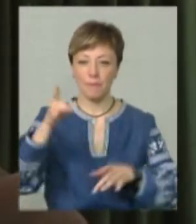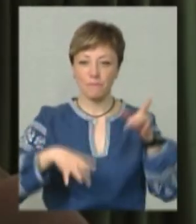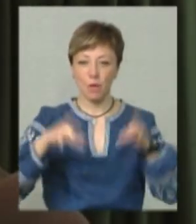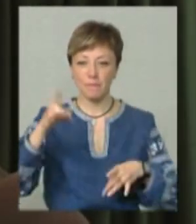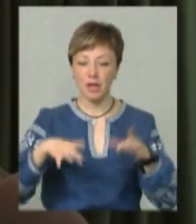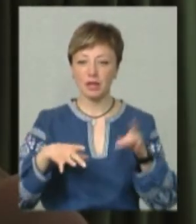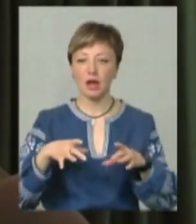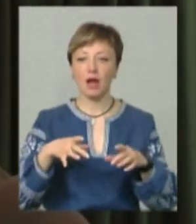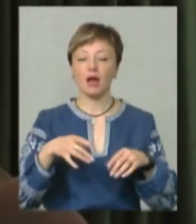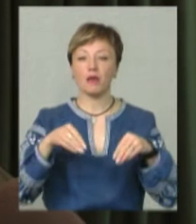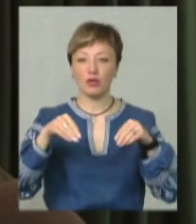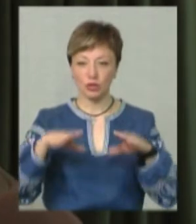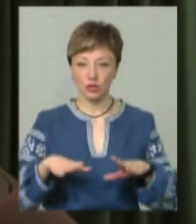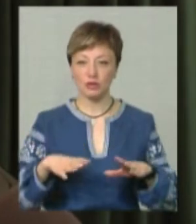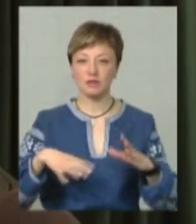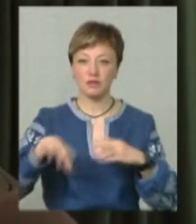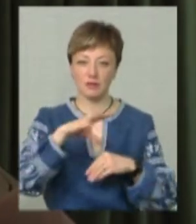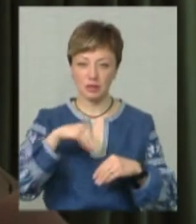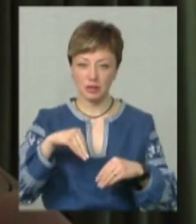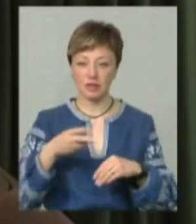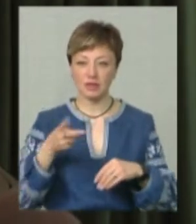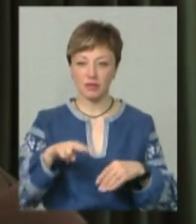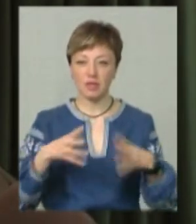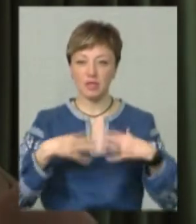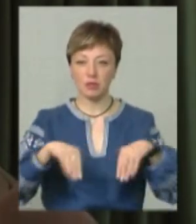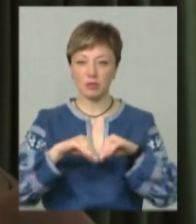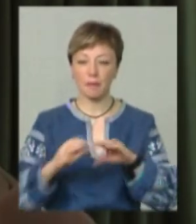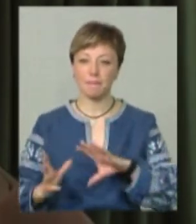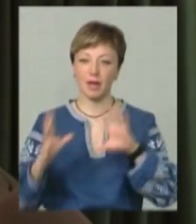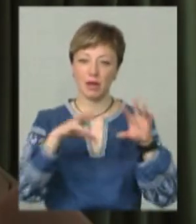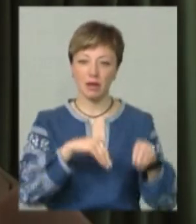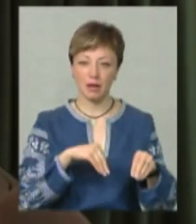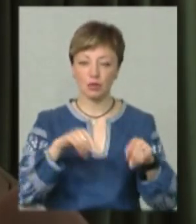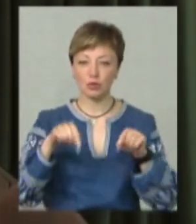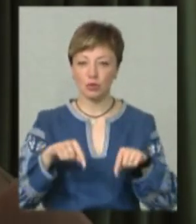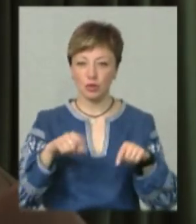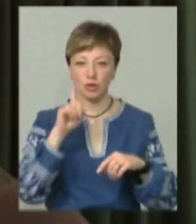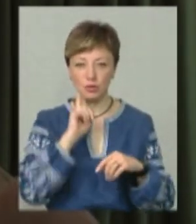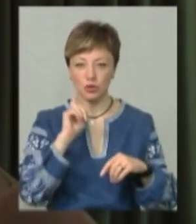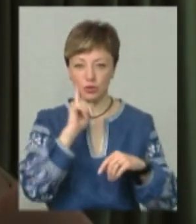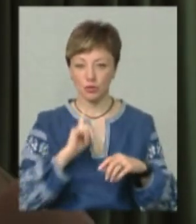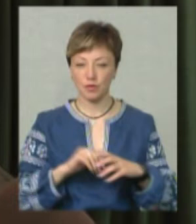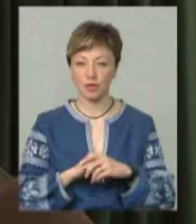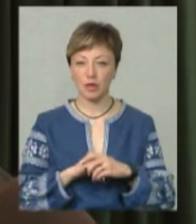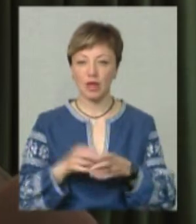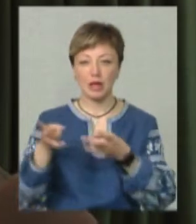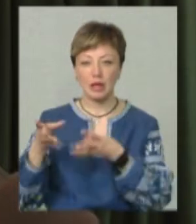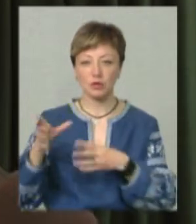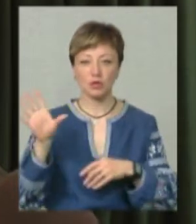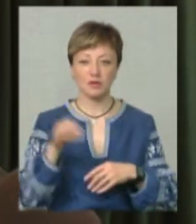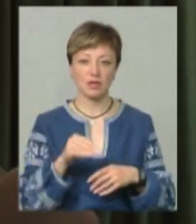Ми прийняли рішення всі, ну, дві сім'ї нас було, переїхати сюди тимчасово, кинути все,